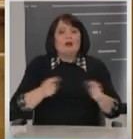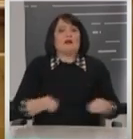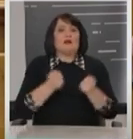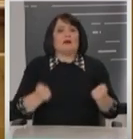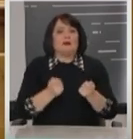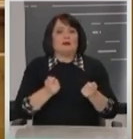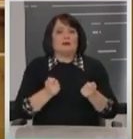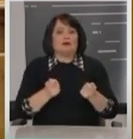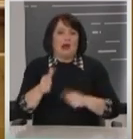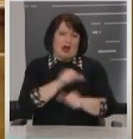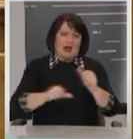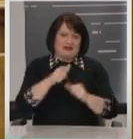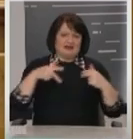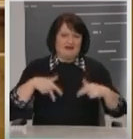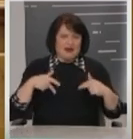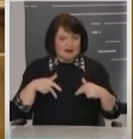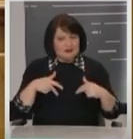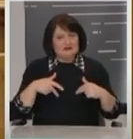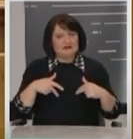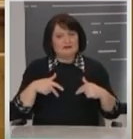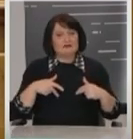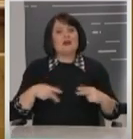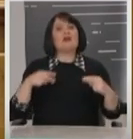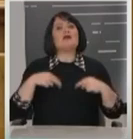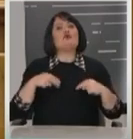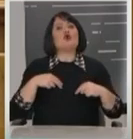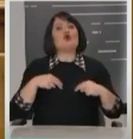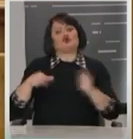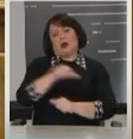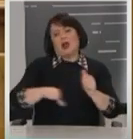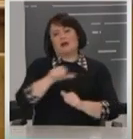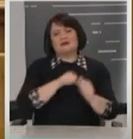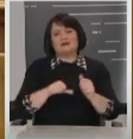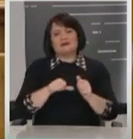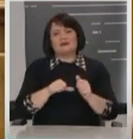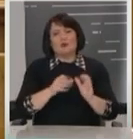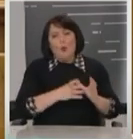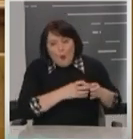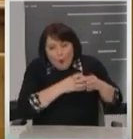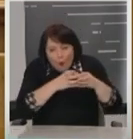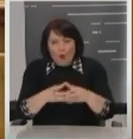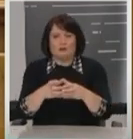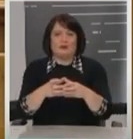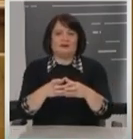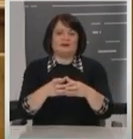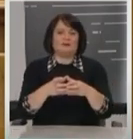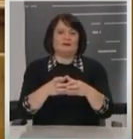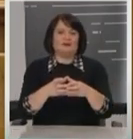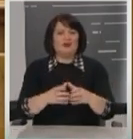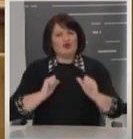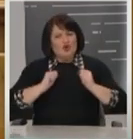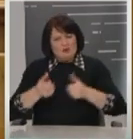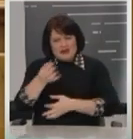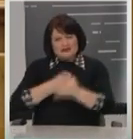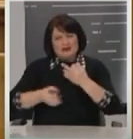όχι μια κυβέρνηση αλλάζει, αλλά ένας υπουργός να φεύγει από ένα υπουργείο, να φεύγει όλη η δομή του Υπουργείου. Και τολμάτε να λέτε σε εμάς